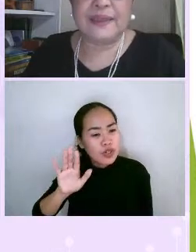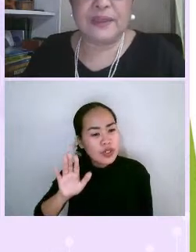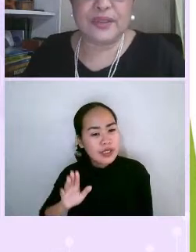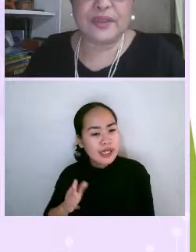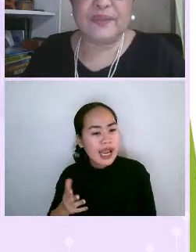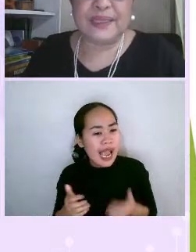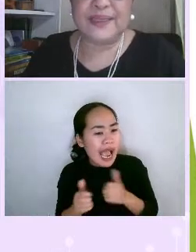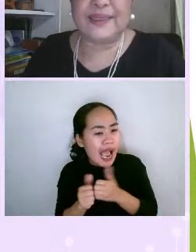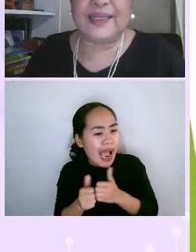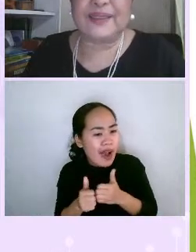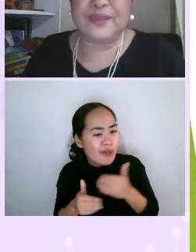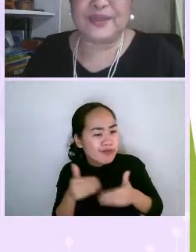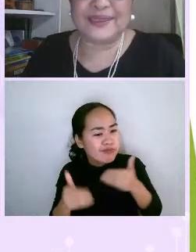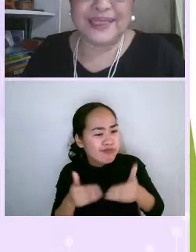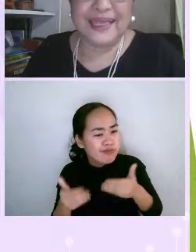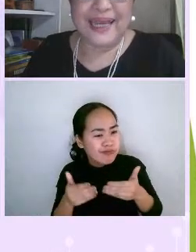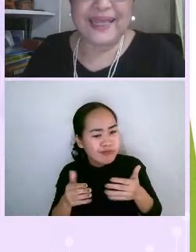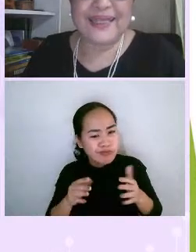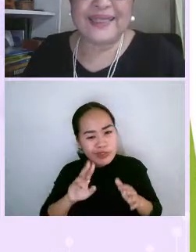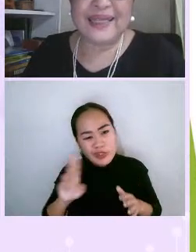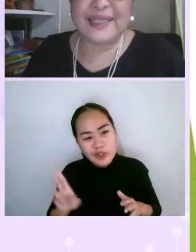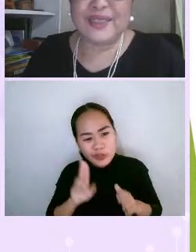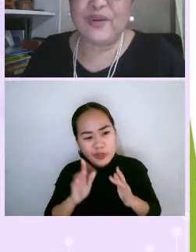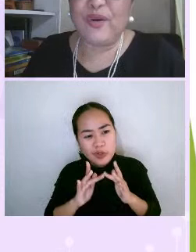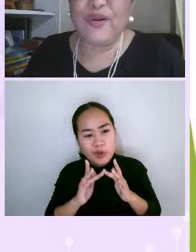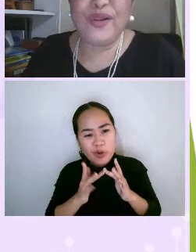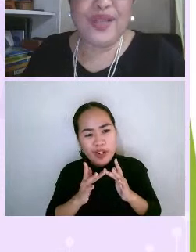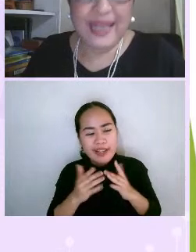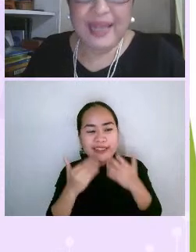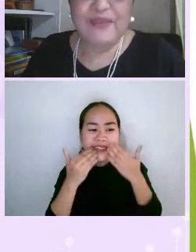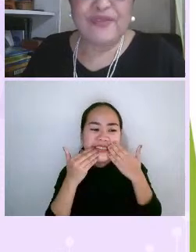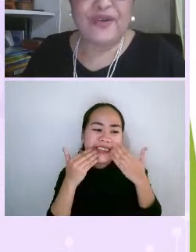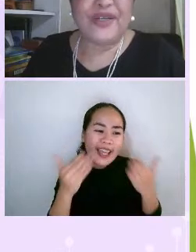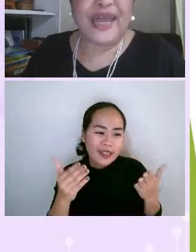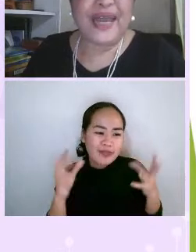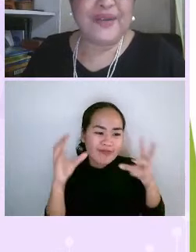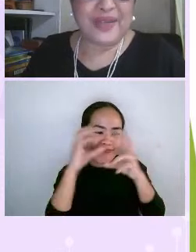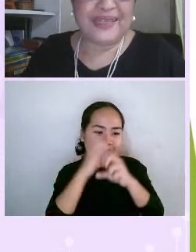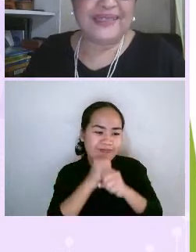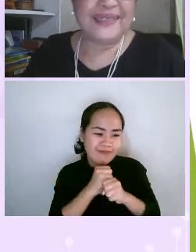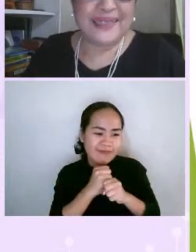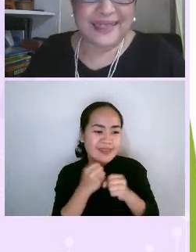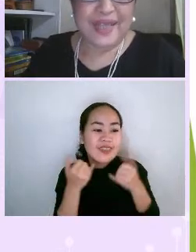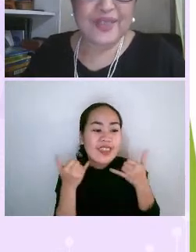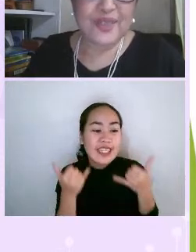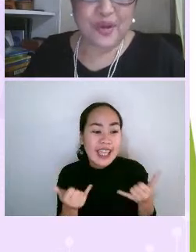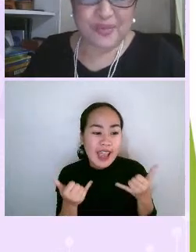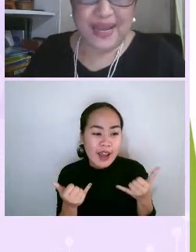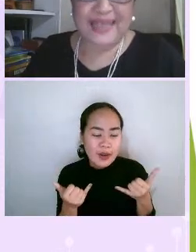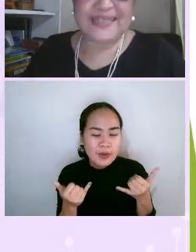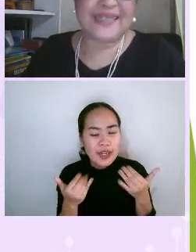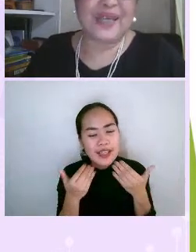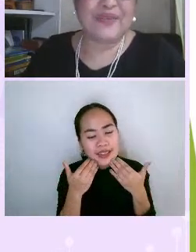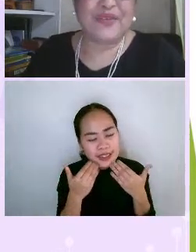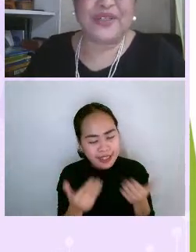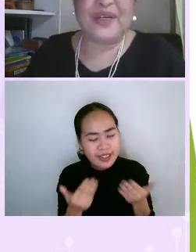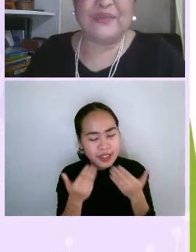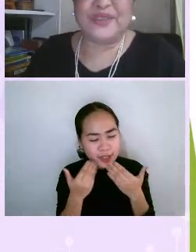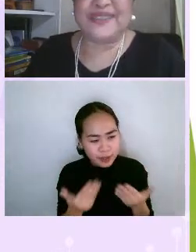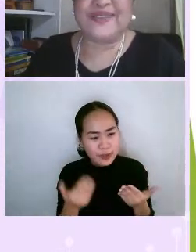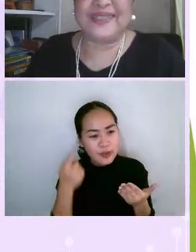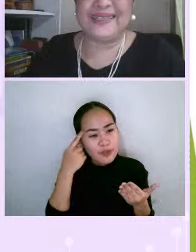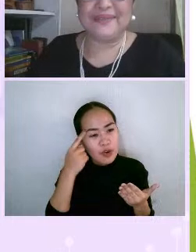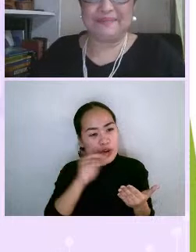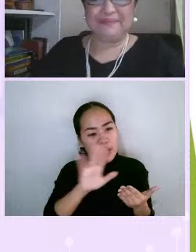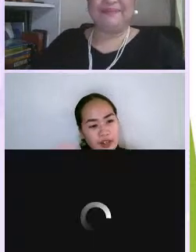strategies like the use of digital tools. I think that is all for now and thank you so much. Thank you for